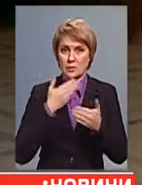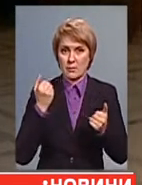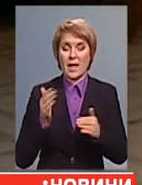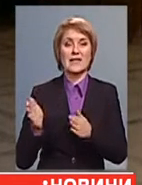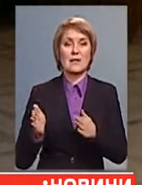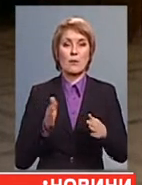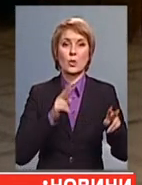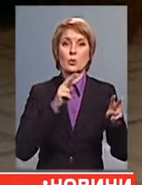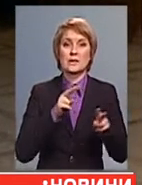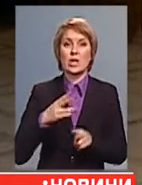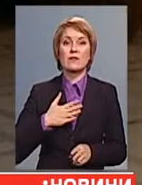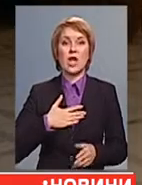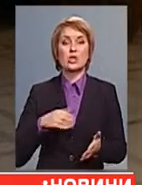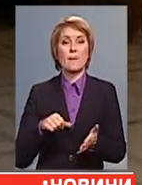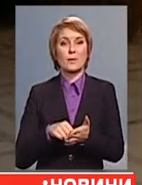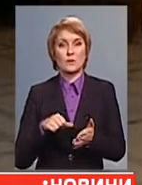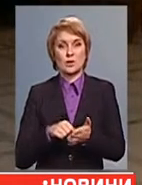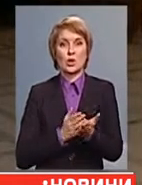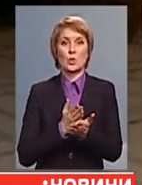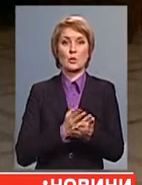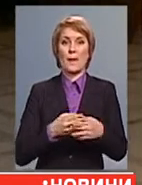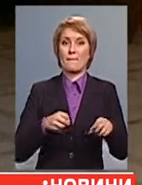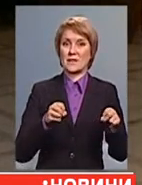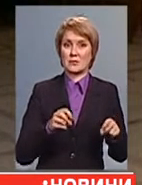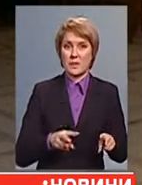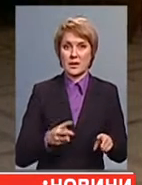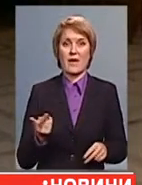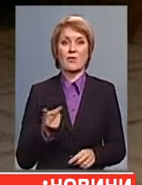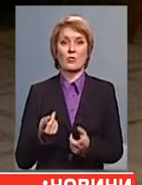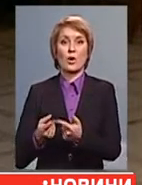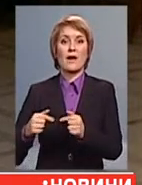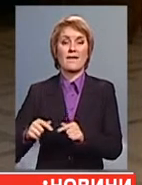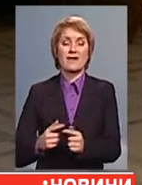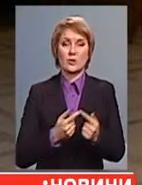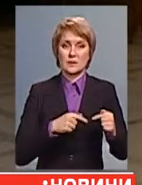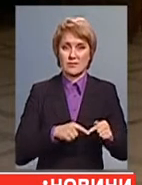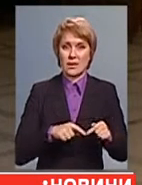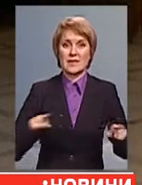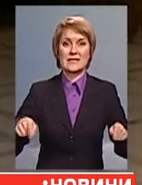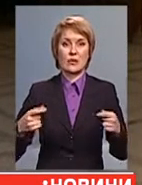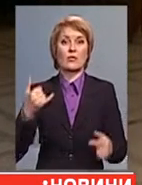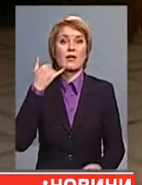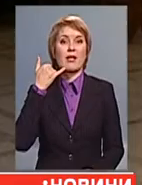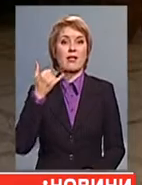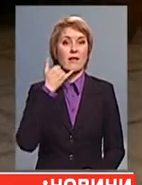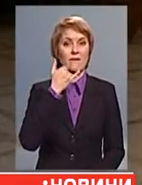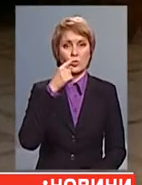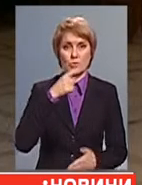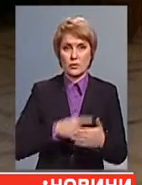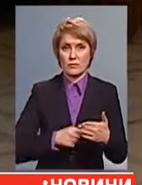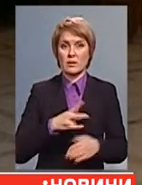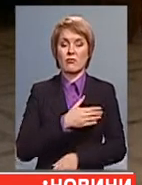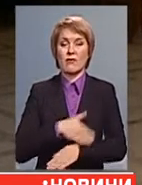лише поліцейські, а й представники Служби безпеки. В обох відомствах створені телефони довіри. На вулицях за порядком